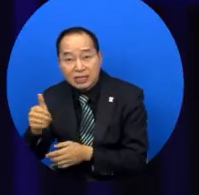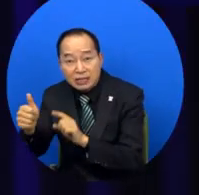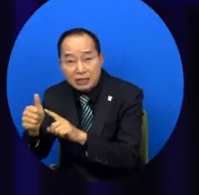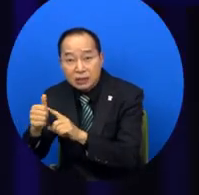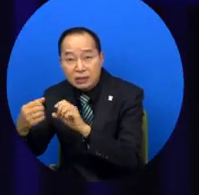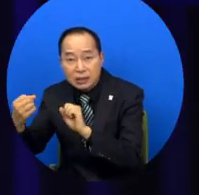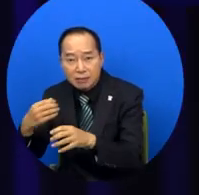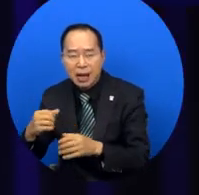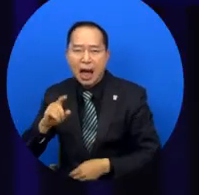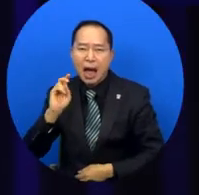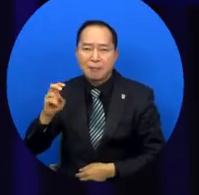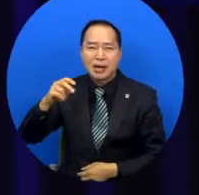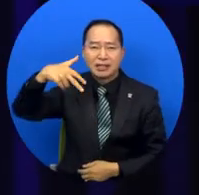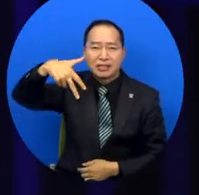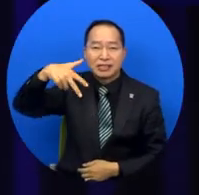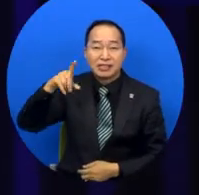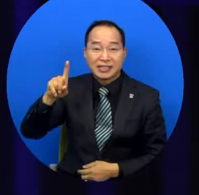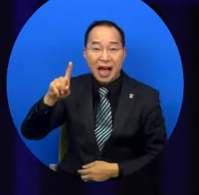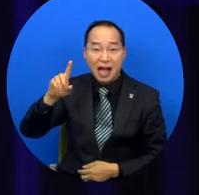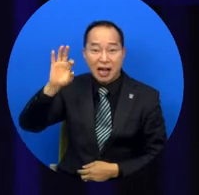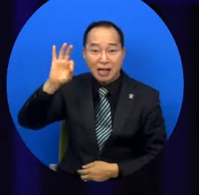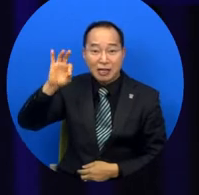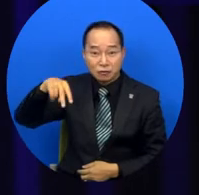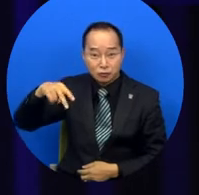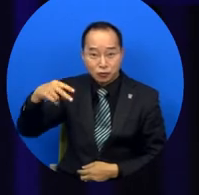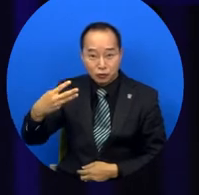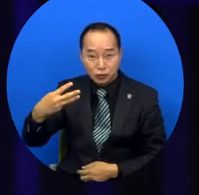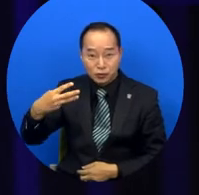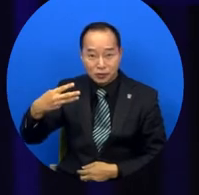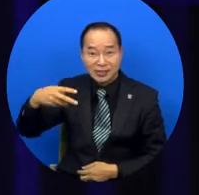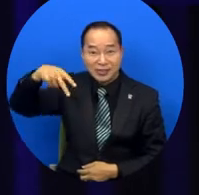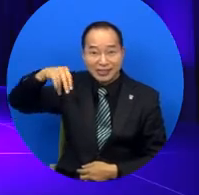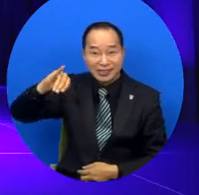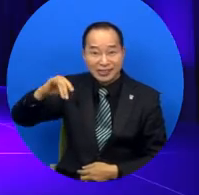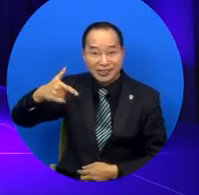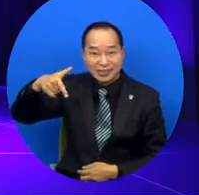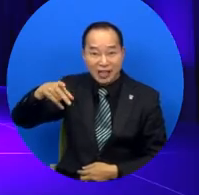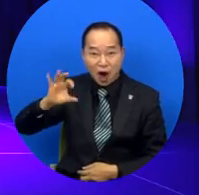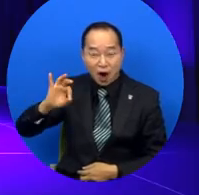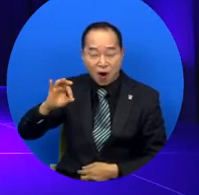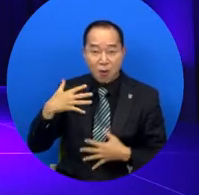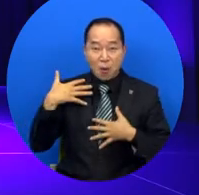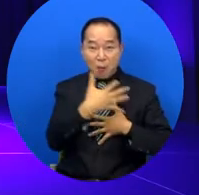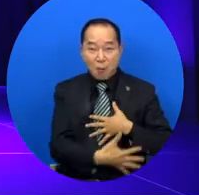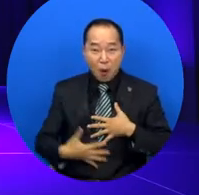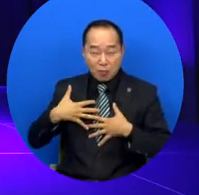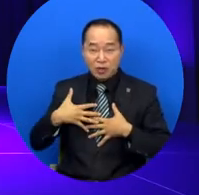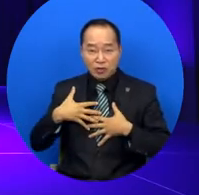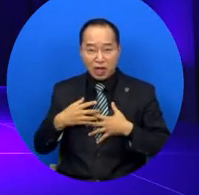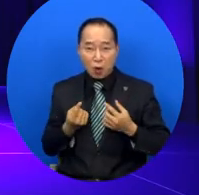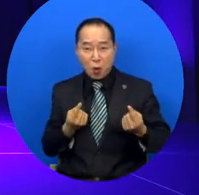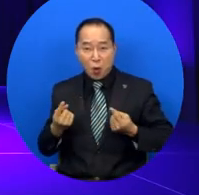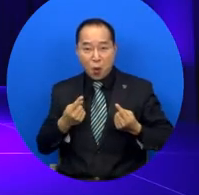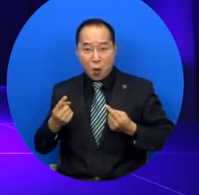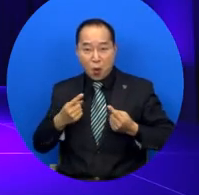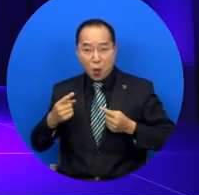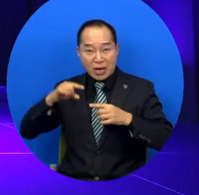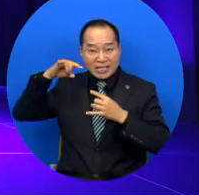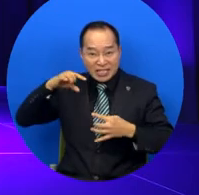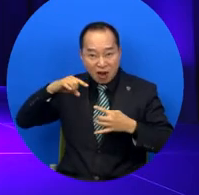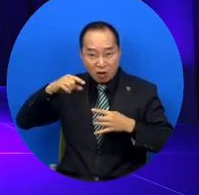드리니까 아 이것이 자율신경계 장애하고 만성 피로 증후군이 같이 온 것 같다